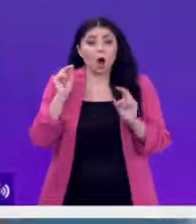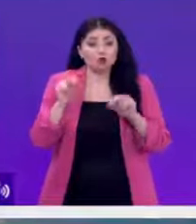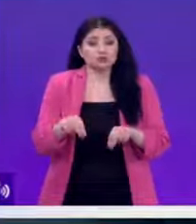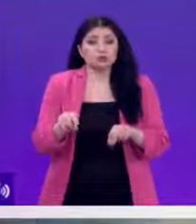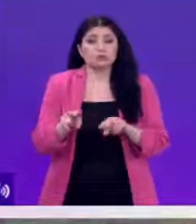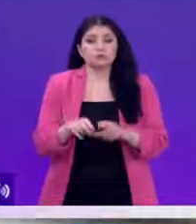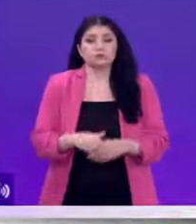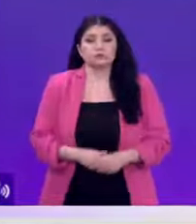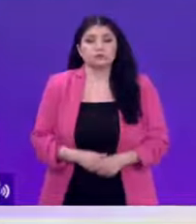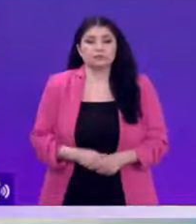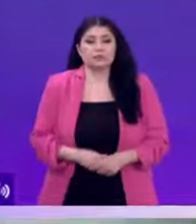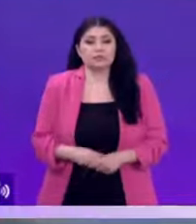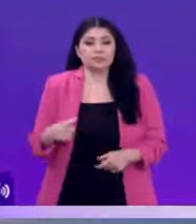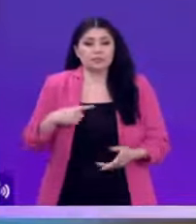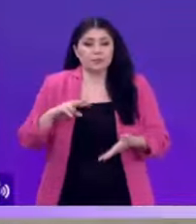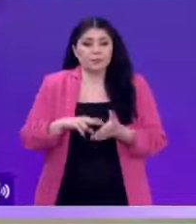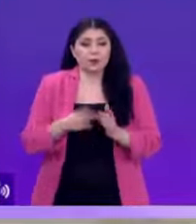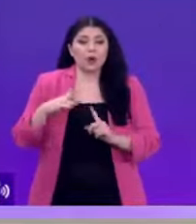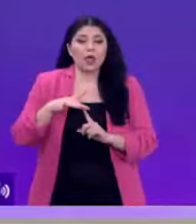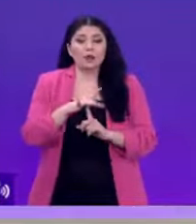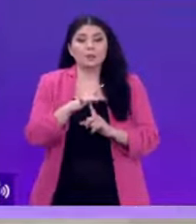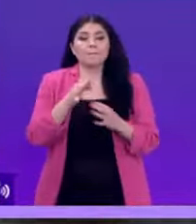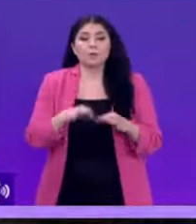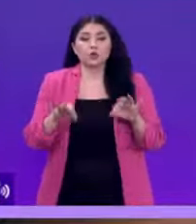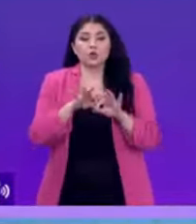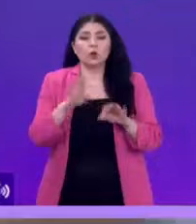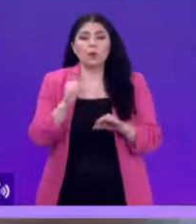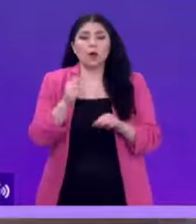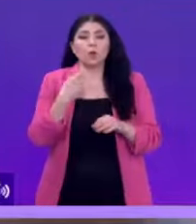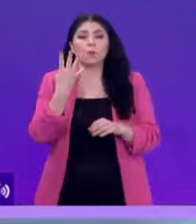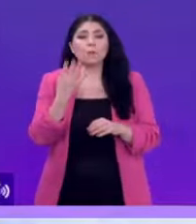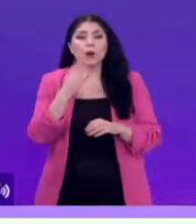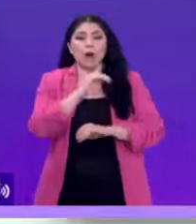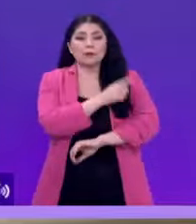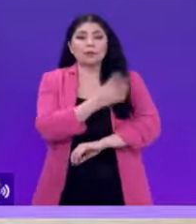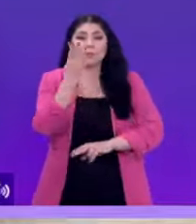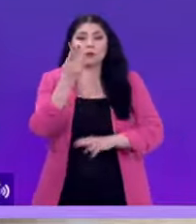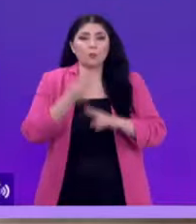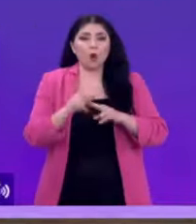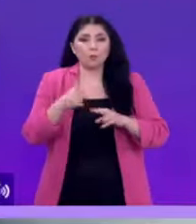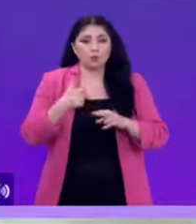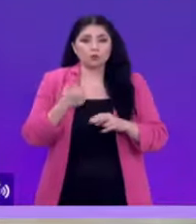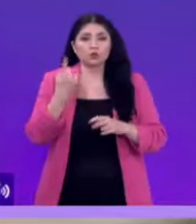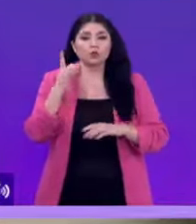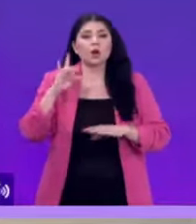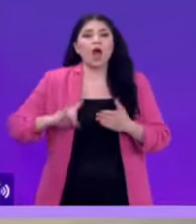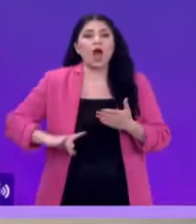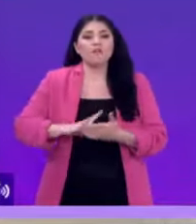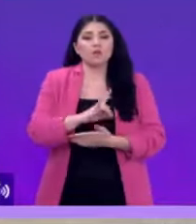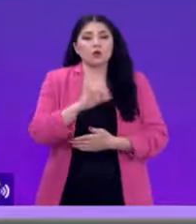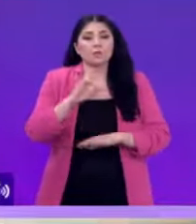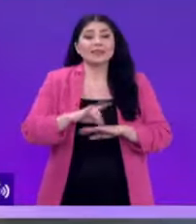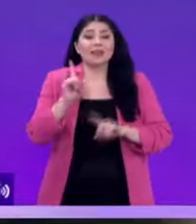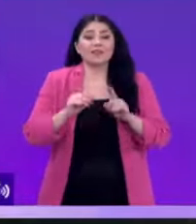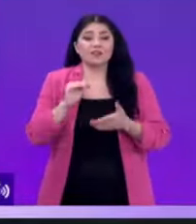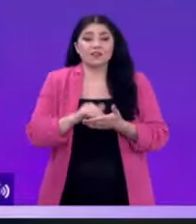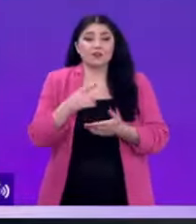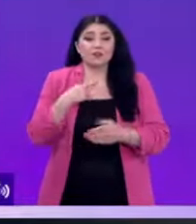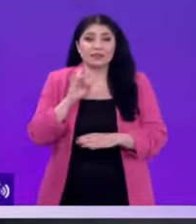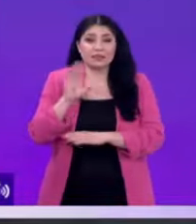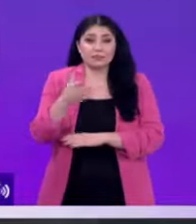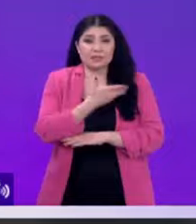Sunt pregătite un elicopter Black Hawk cu capacitate de 4 pacienți și un avion medicalizat la nevoie. Vor fi trimise